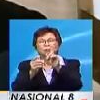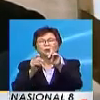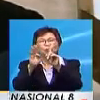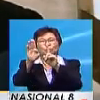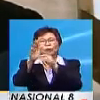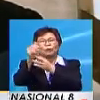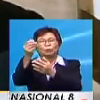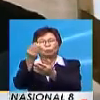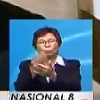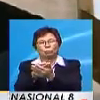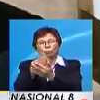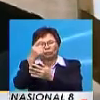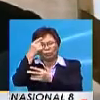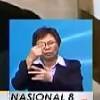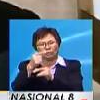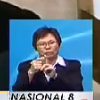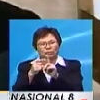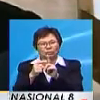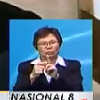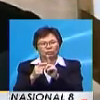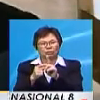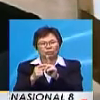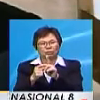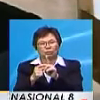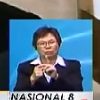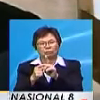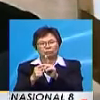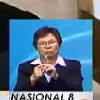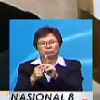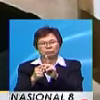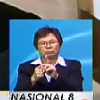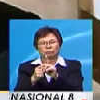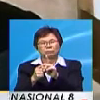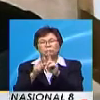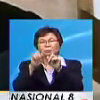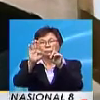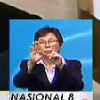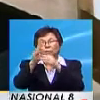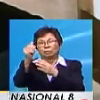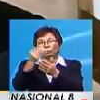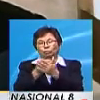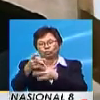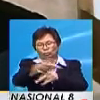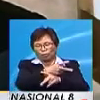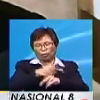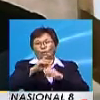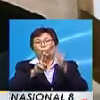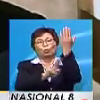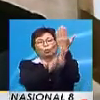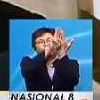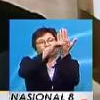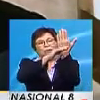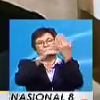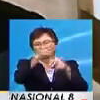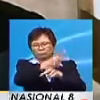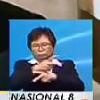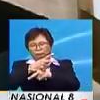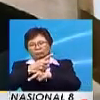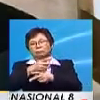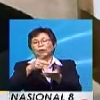untuk mengawal sempadan di utara Semenanjung saja